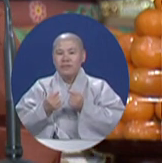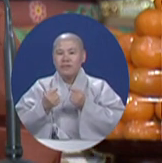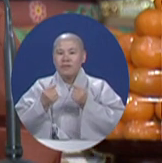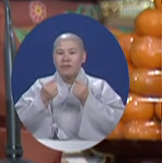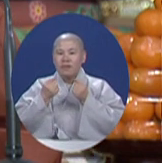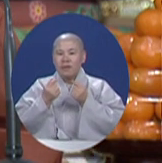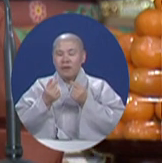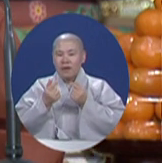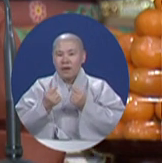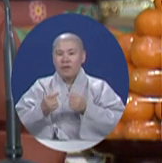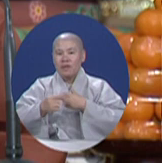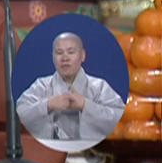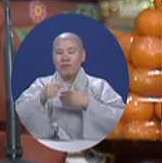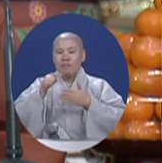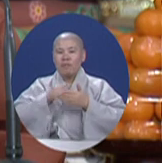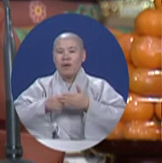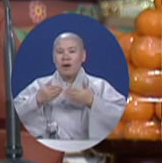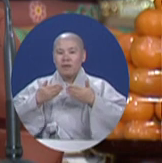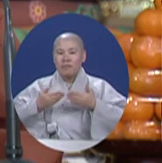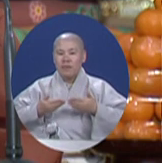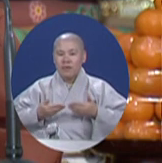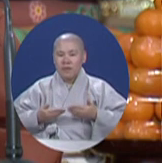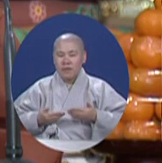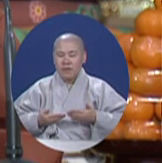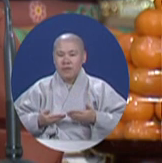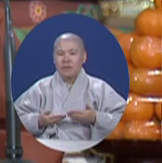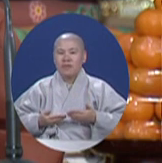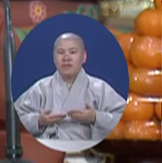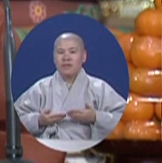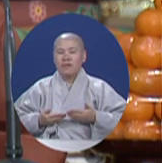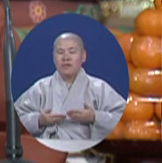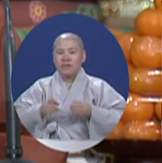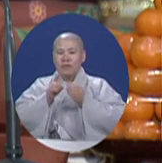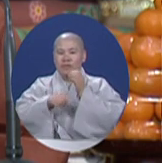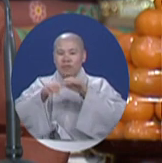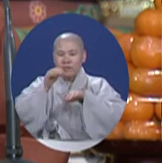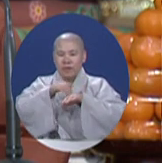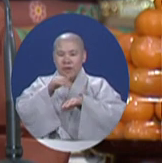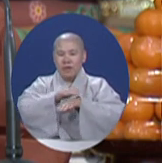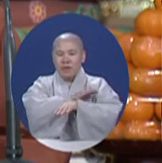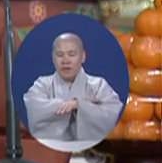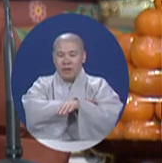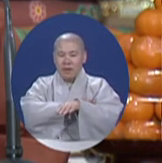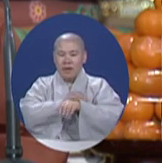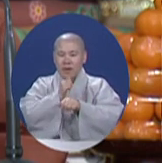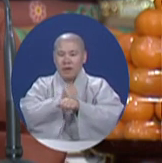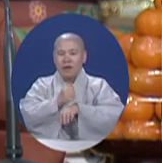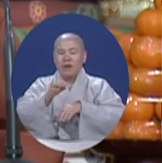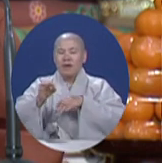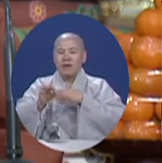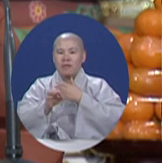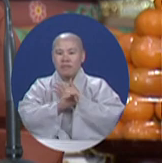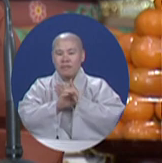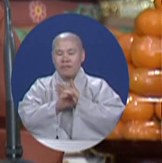이렇게 마음을 쉬는 그런 수행을 잘 하고 이러면